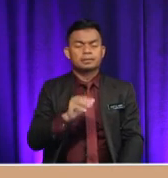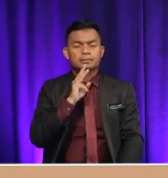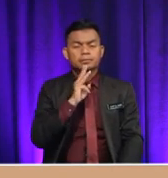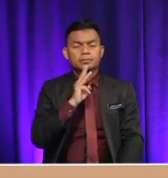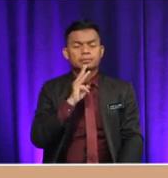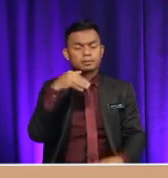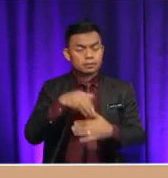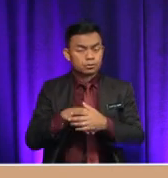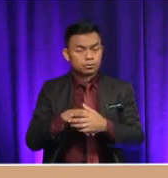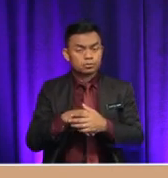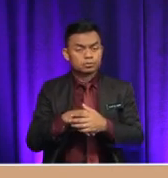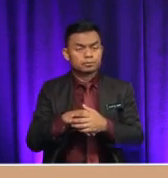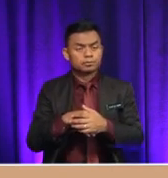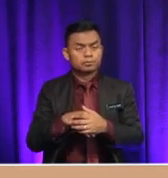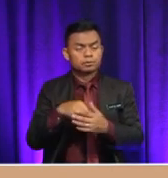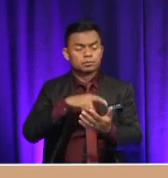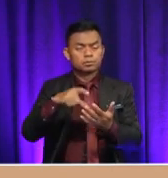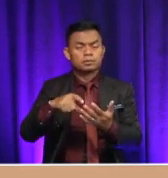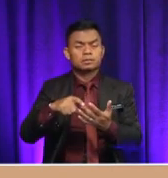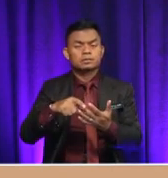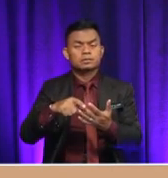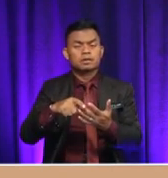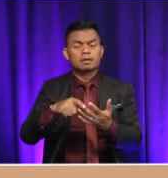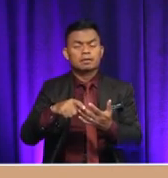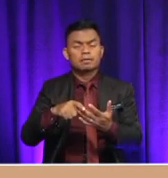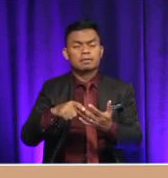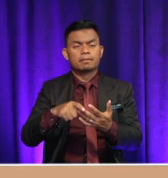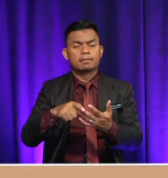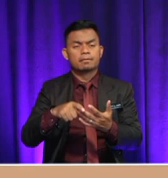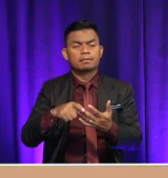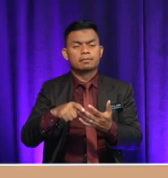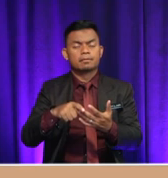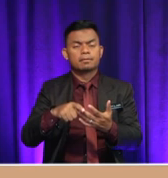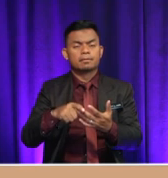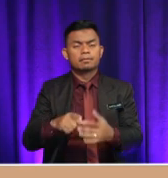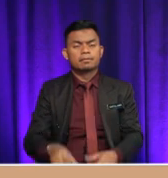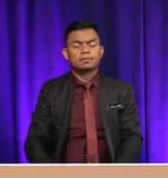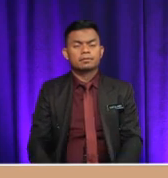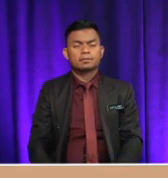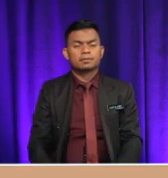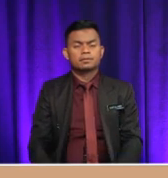pengguna rumah kediaman dia datang sini dari sini tadi yang bisa